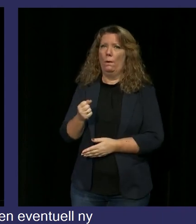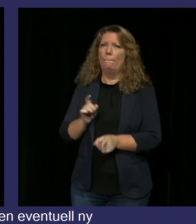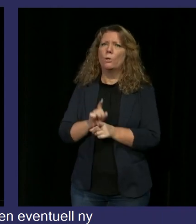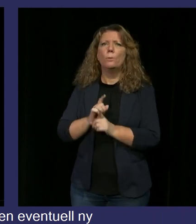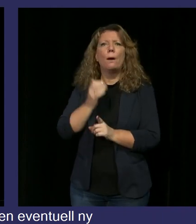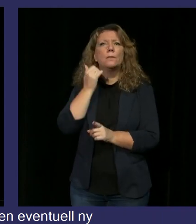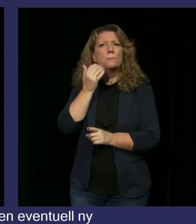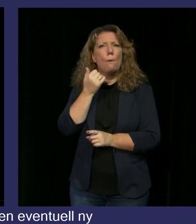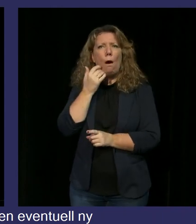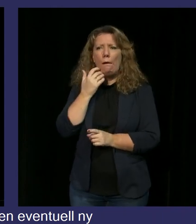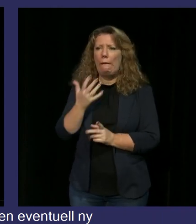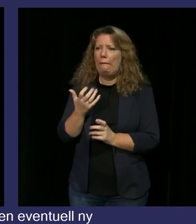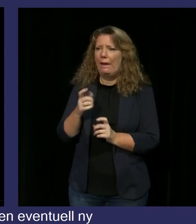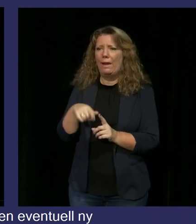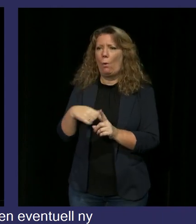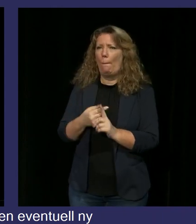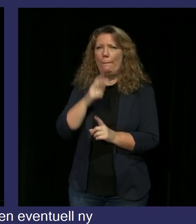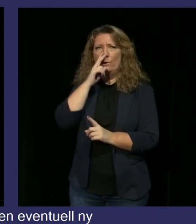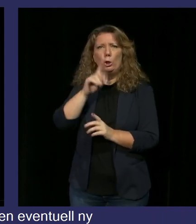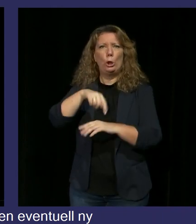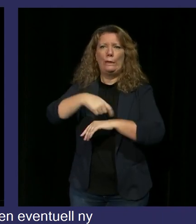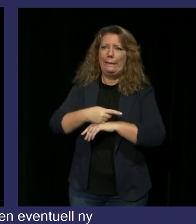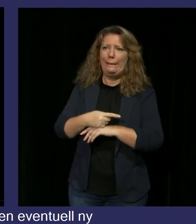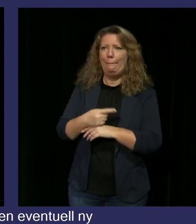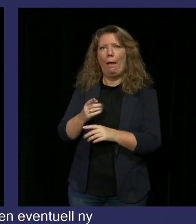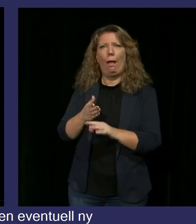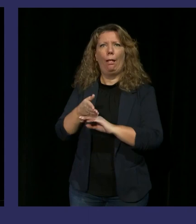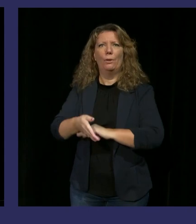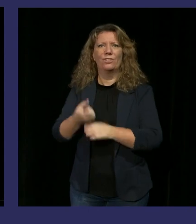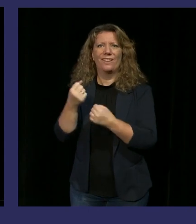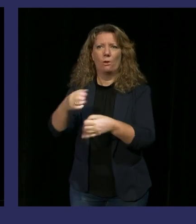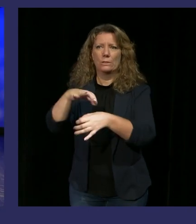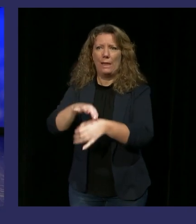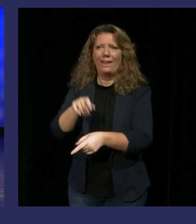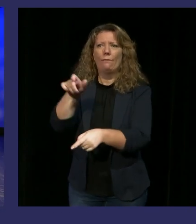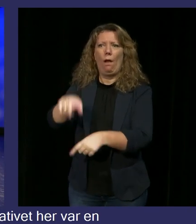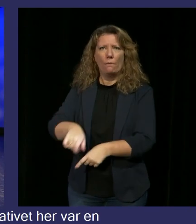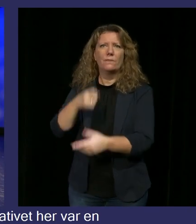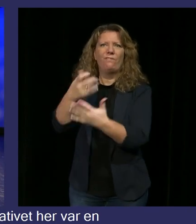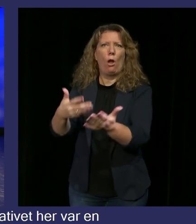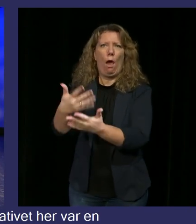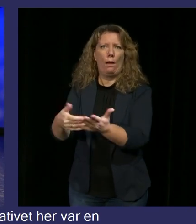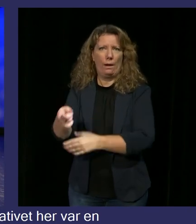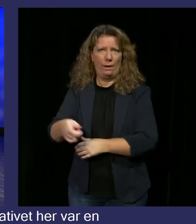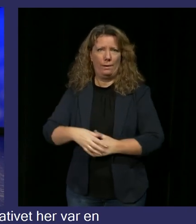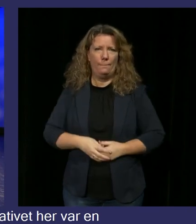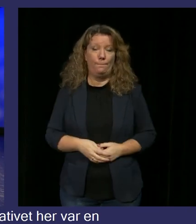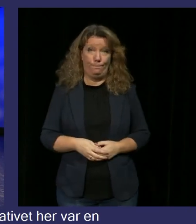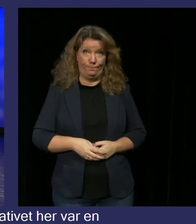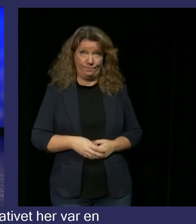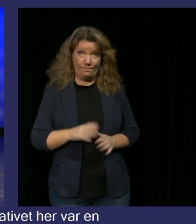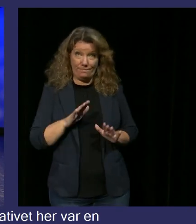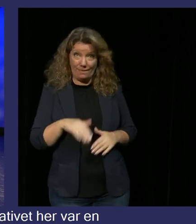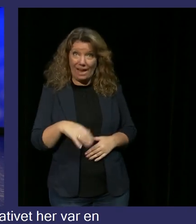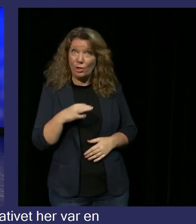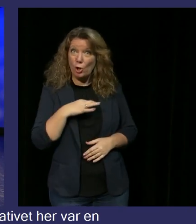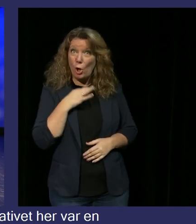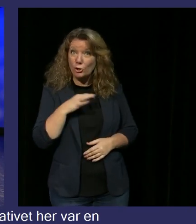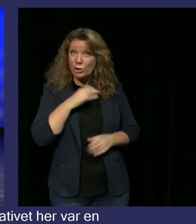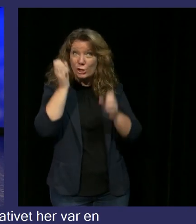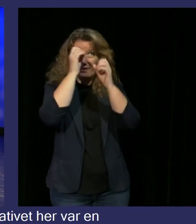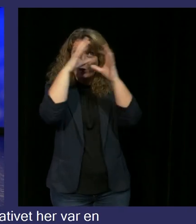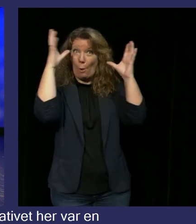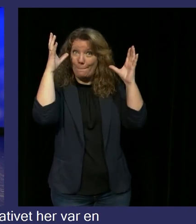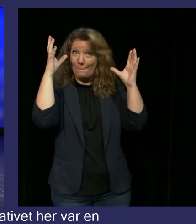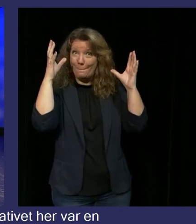ny time hos fastlegen for å få det bedre forklart. Mm. Høyere, hadde det vært en ønskedrøm at